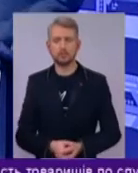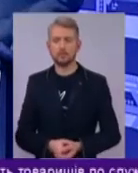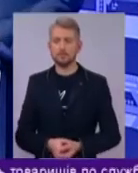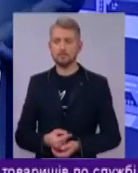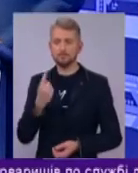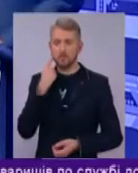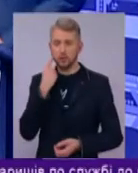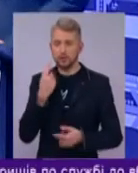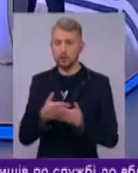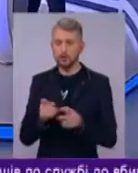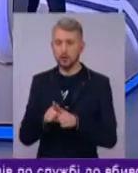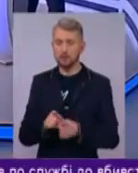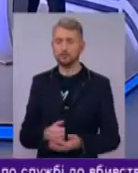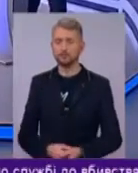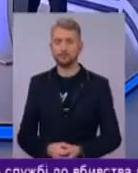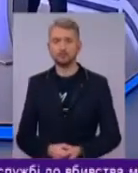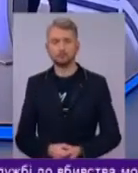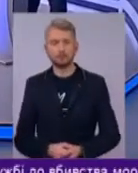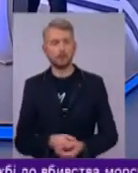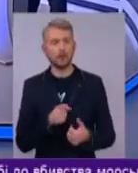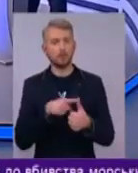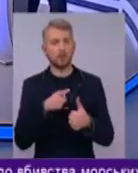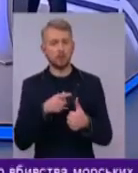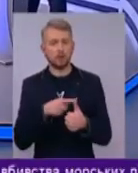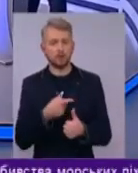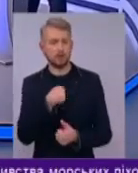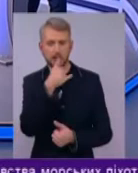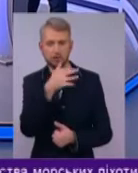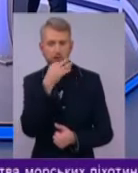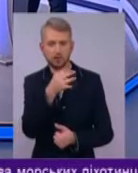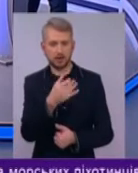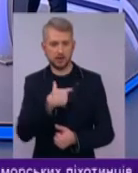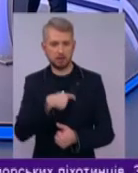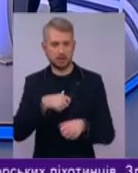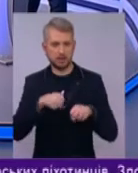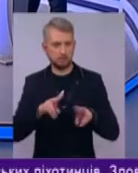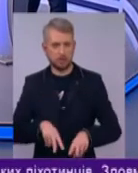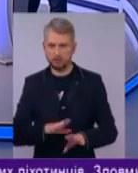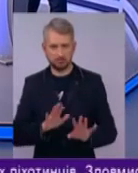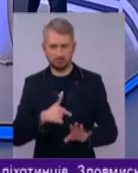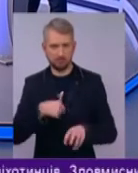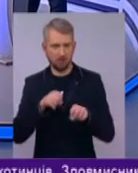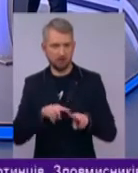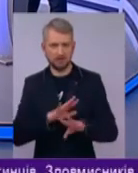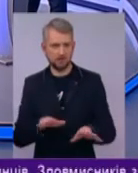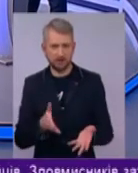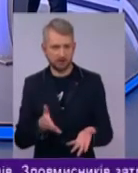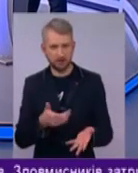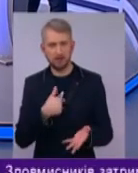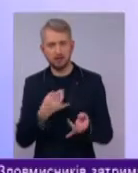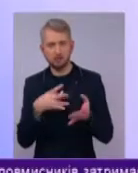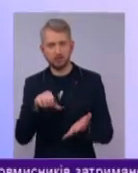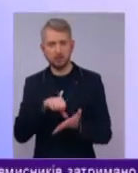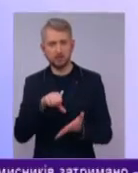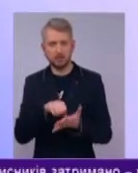Почули, ось так. Давайте, Олександре, почнемо з вас. По-перше, я не можу назвати себе експертом, бо я не експерт, просто